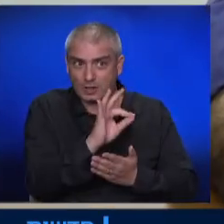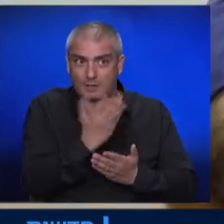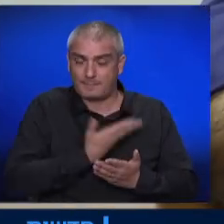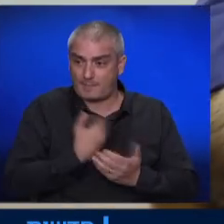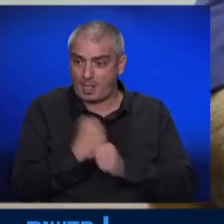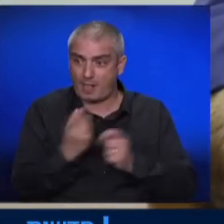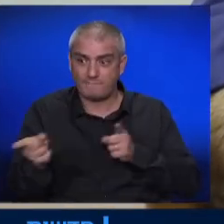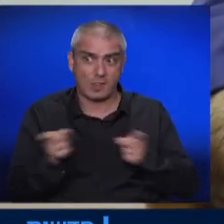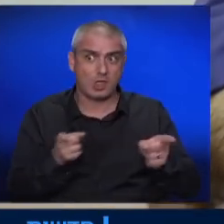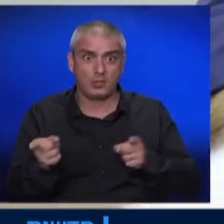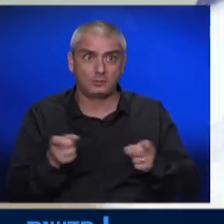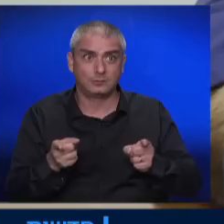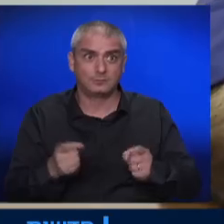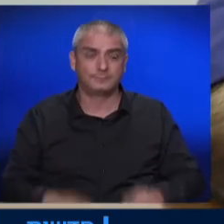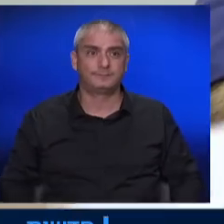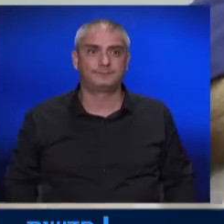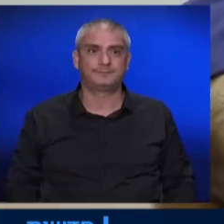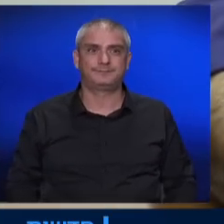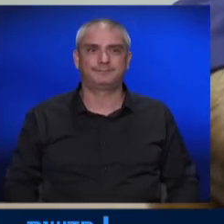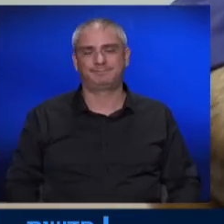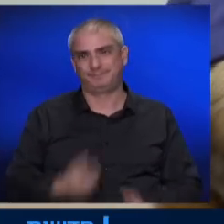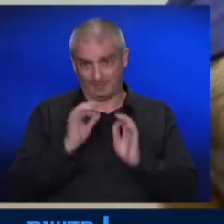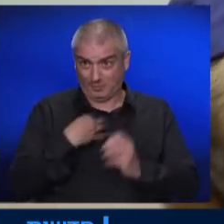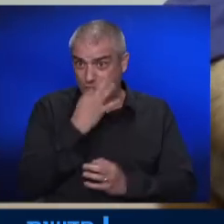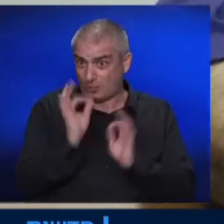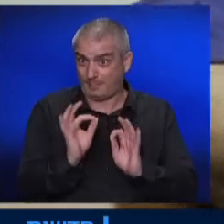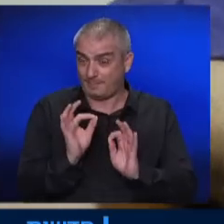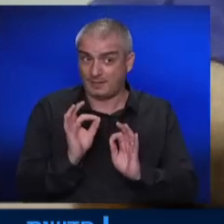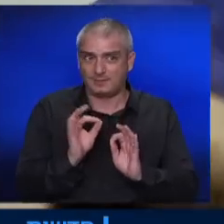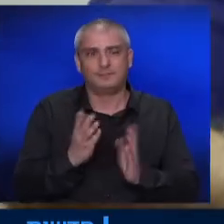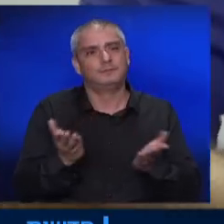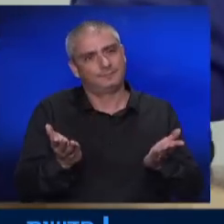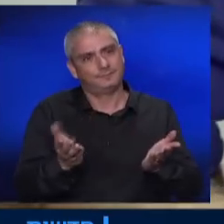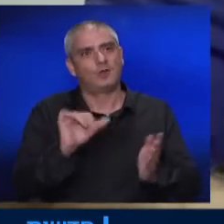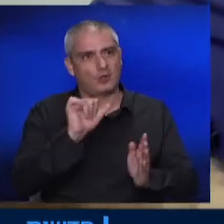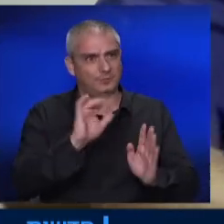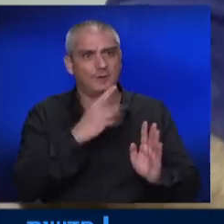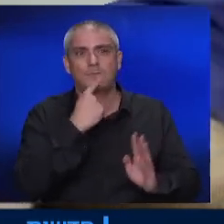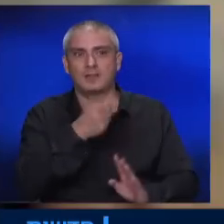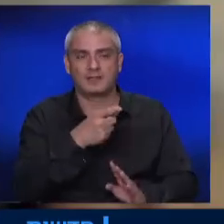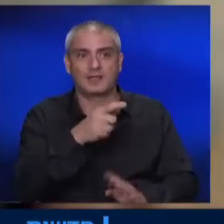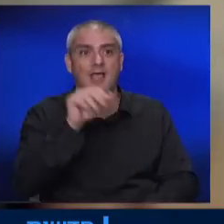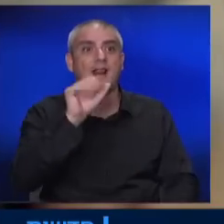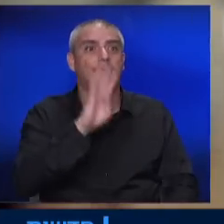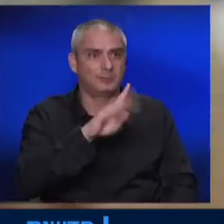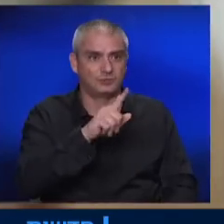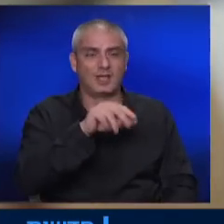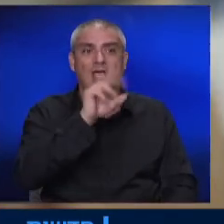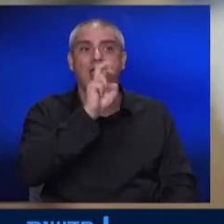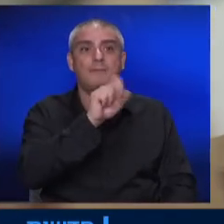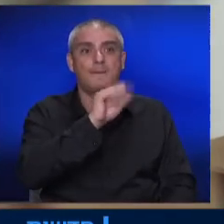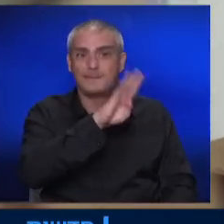עבודות? באמת אני שואל. עכשיו, אורן ברקת. רפיק. אורן ברקת. תלבשה, אמיר בשה, לא